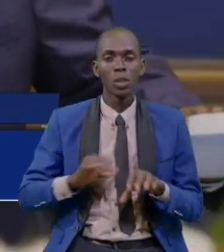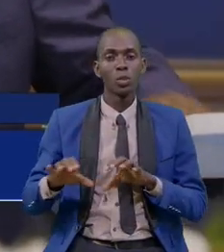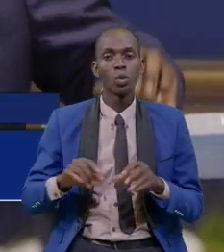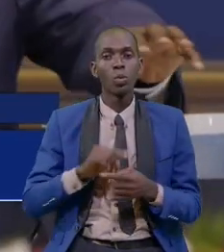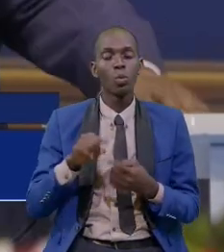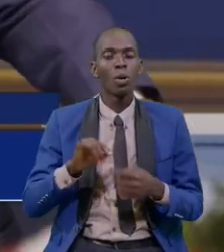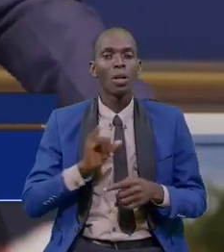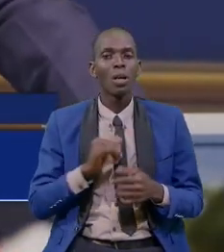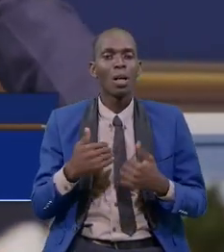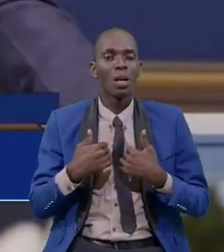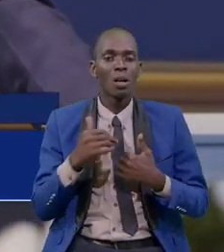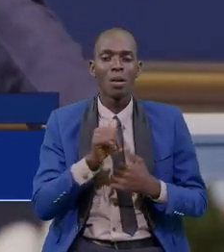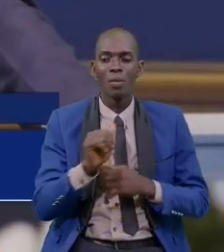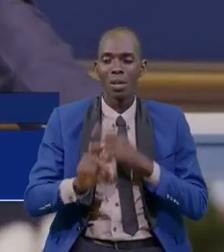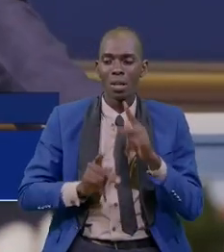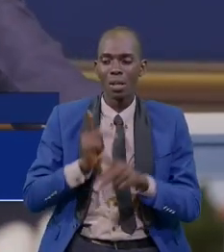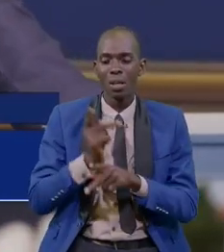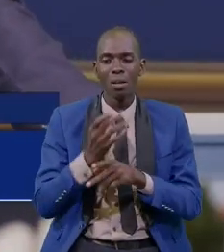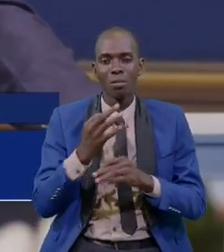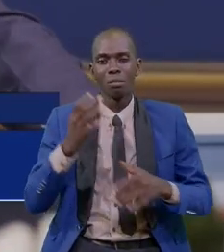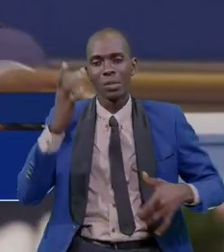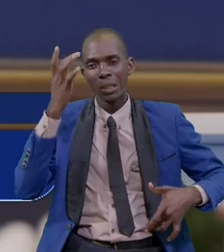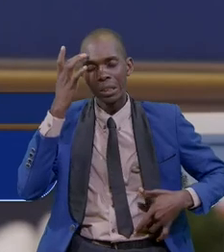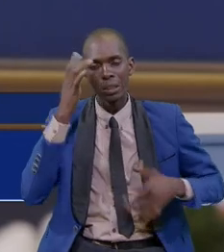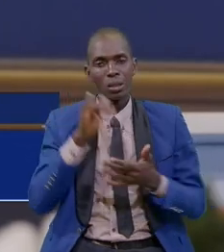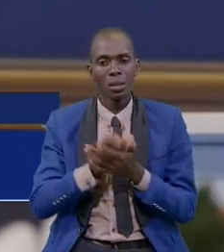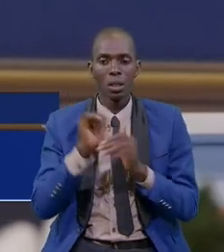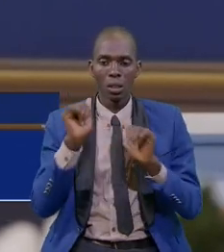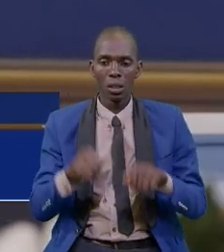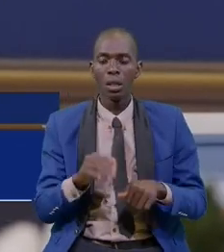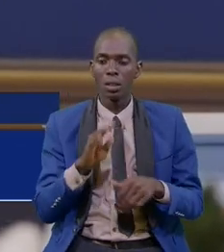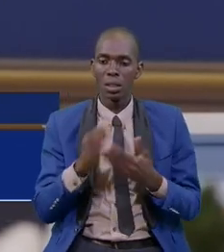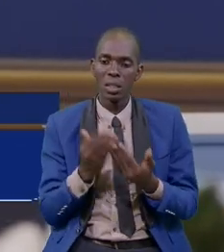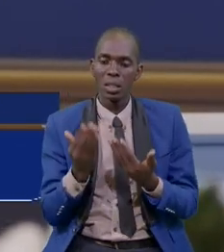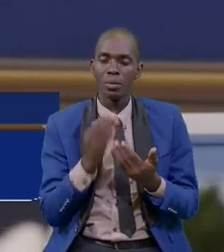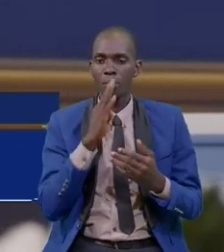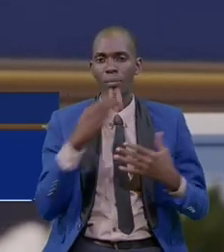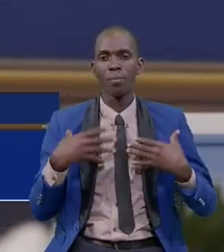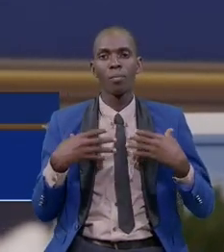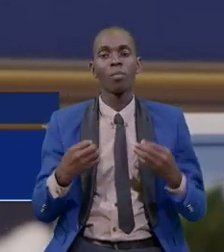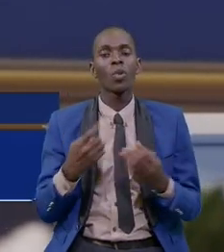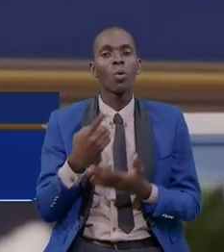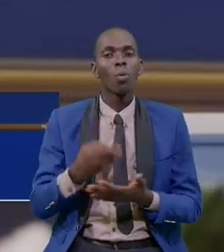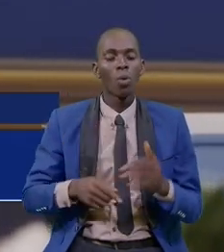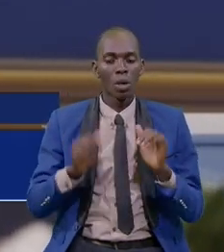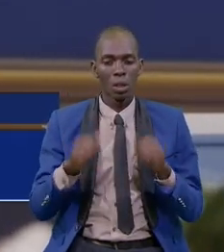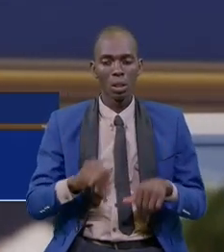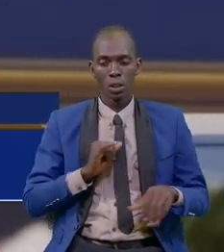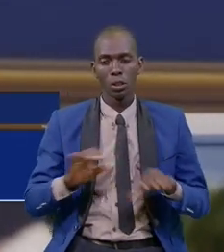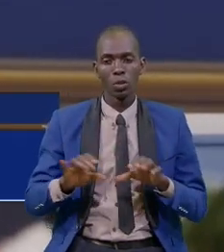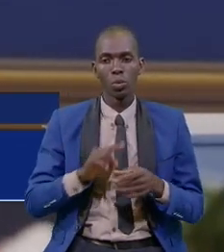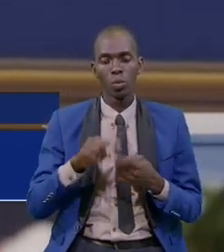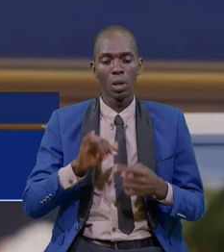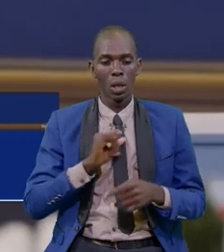j'ai une sorte de maladie qui peut être rapidement guérie? Qu'est-ce que je dois faire lorsque je vois que ma vie, mon style